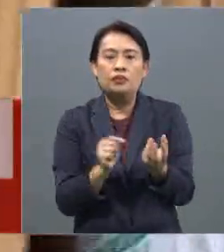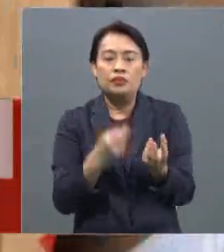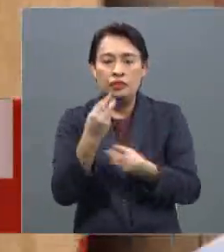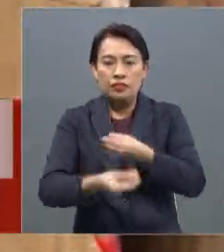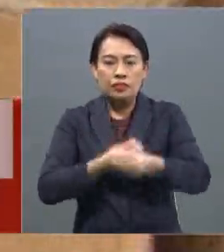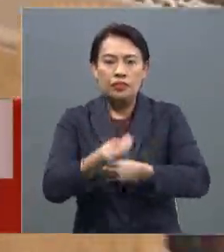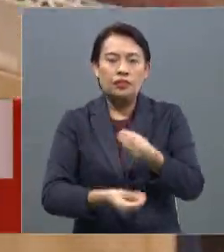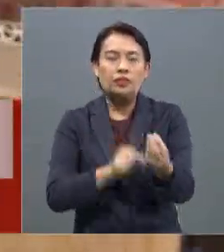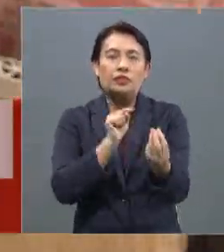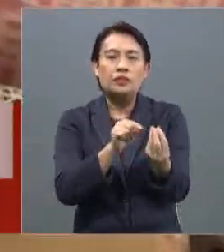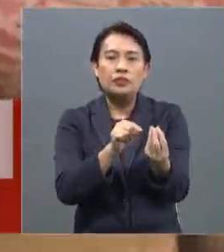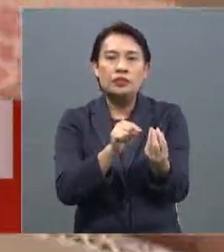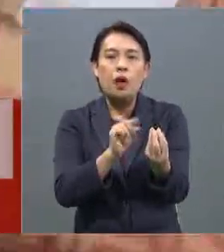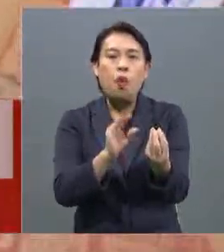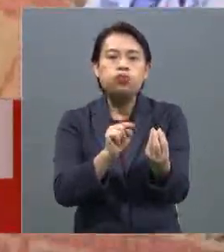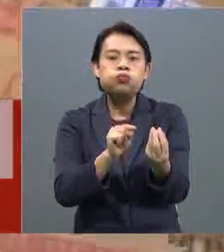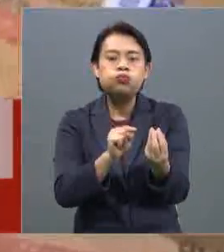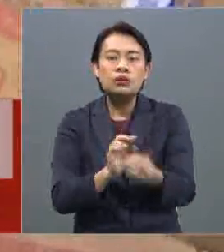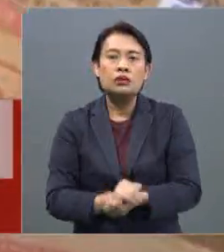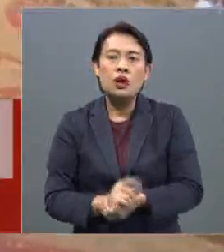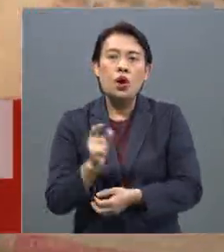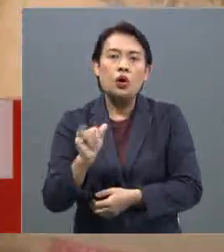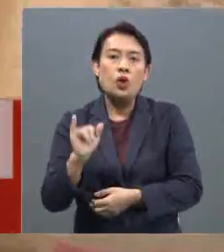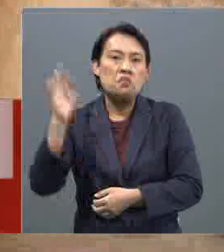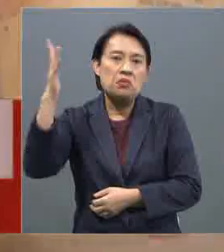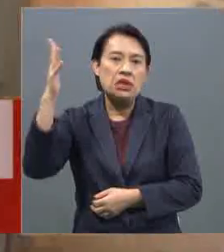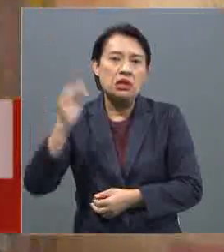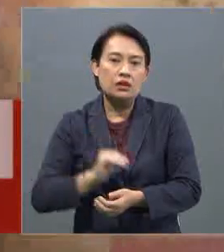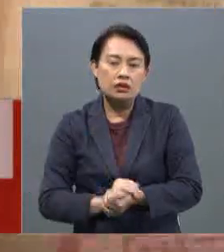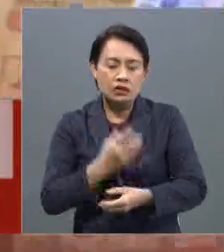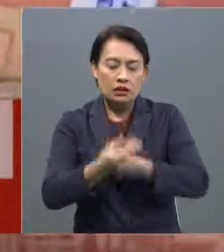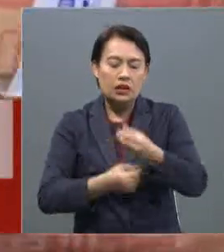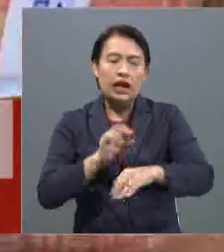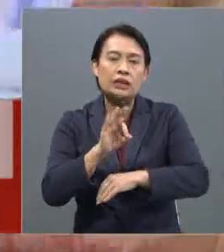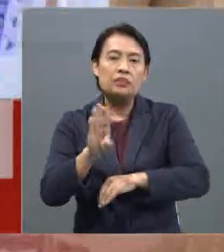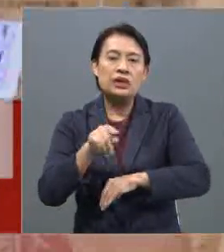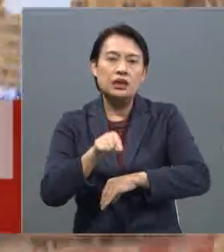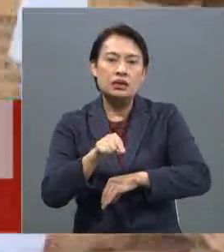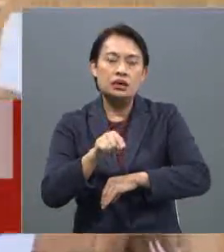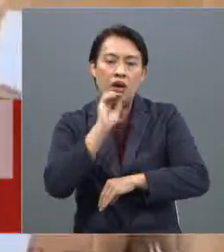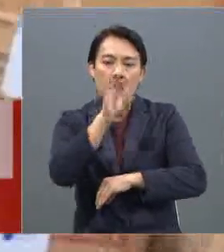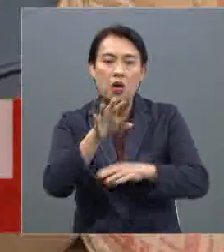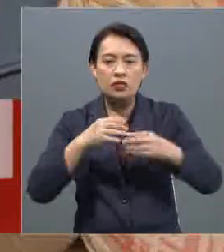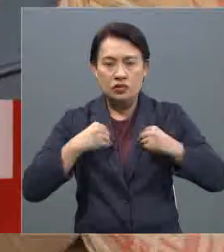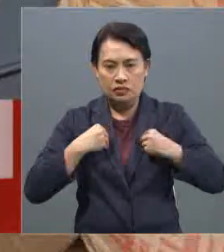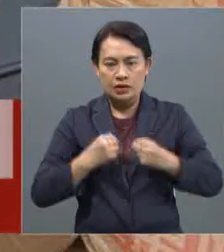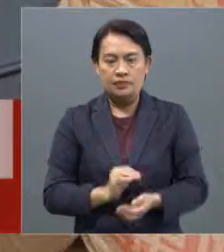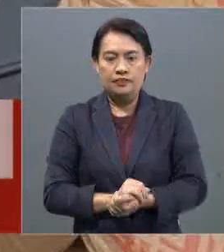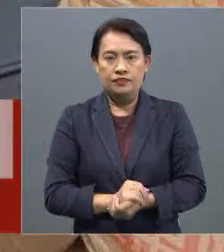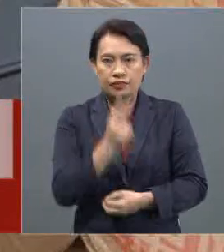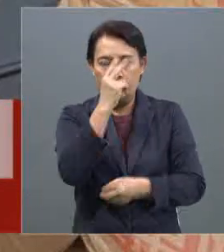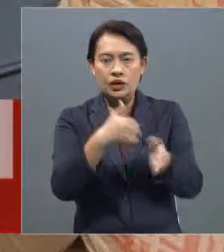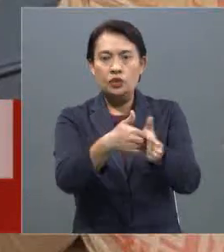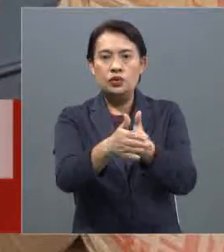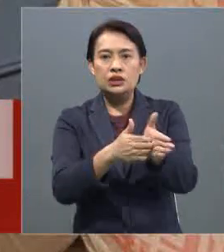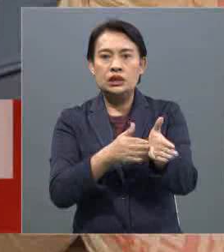เคียวโฮที่ไม่ผ่านอยโฆษณาขายผ่านทาง Facebookค่ะคุณผู้ชมดูสีสิอืคือเราไม่